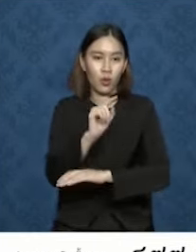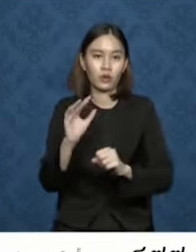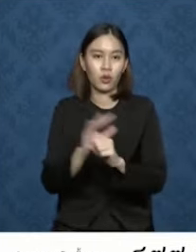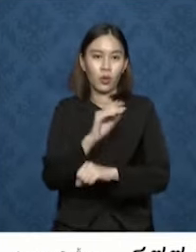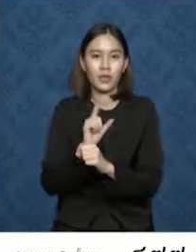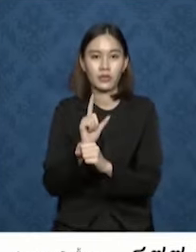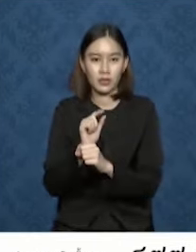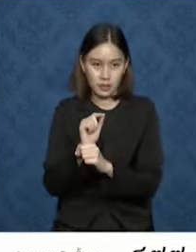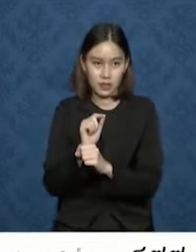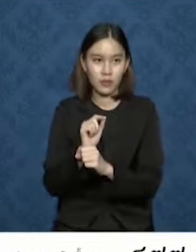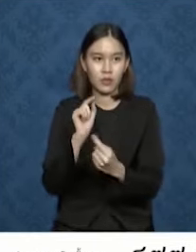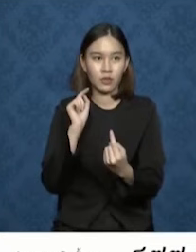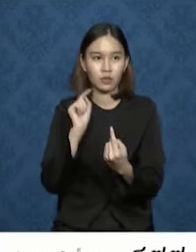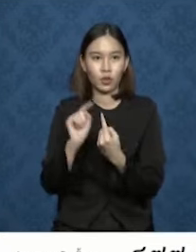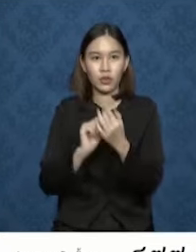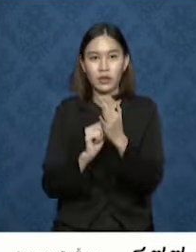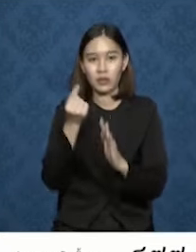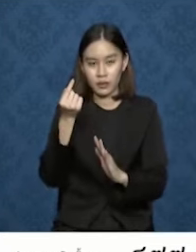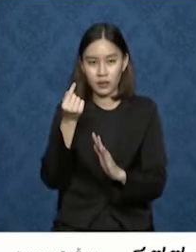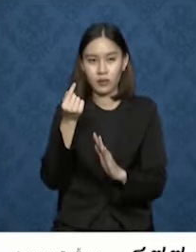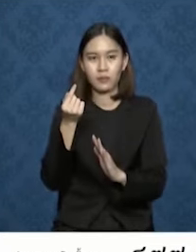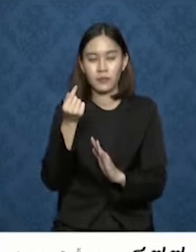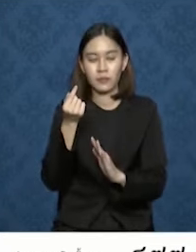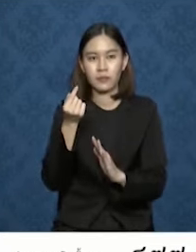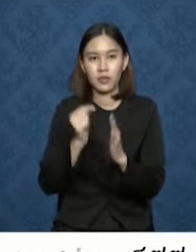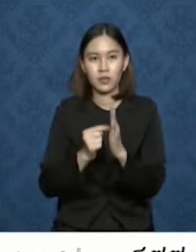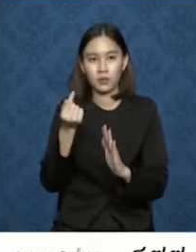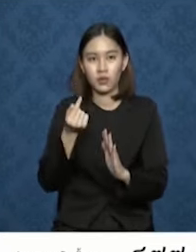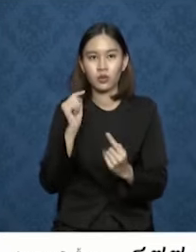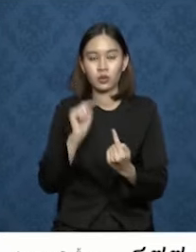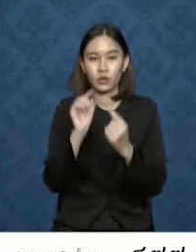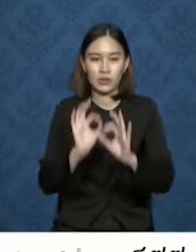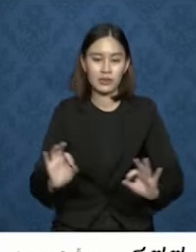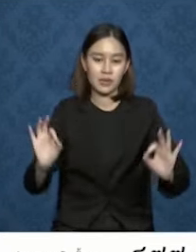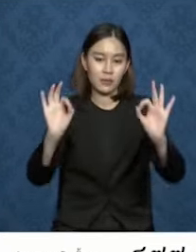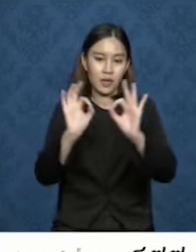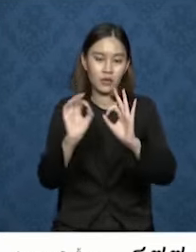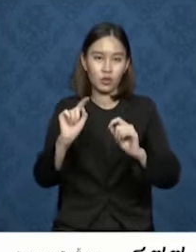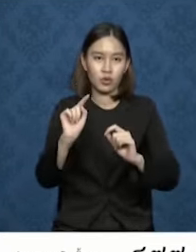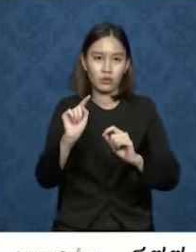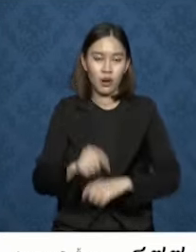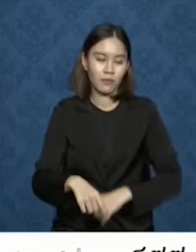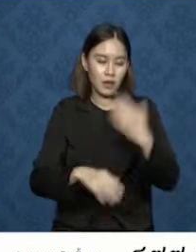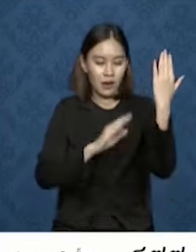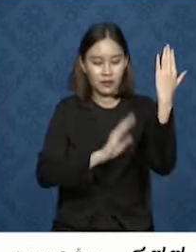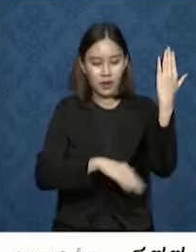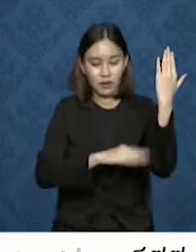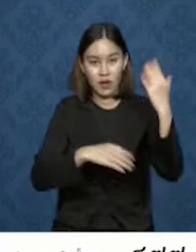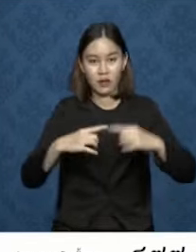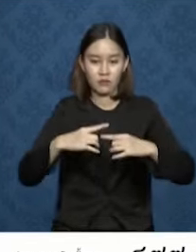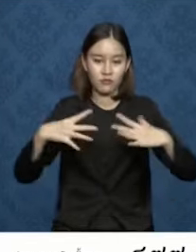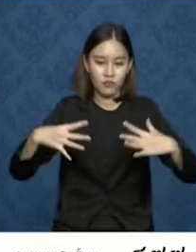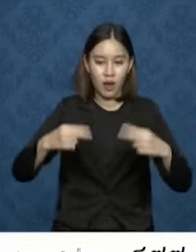20ปีปฐมบทของเหตุการณ์ที่กลายเป็นหมุดหมายสำคัญของเหตุการณ์สถานการณ์ความไม่สงบสถานการณ์ความขัด